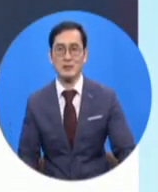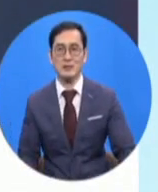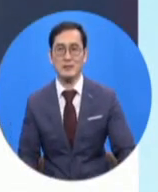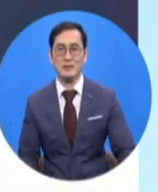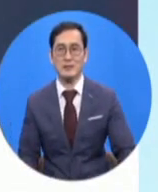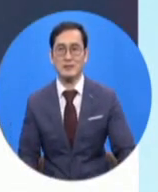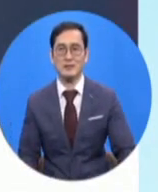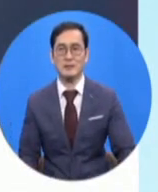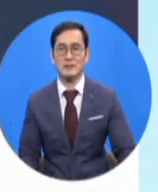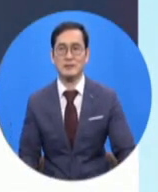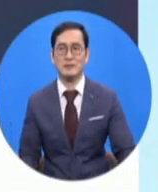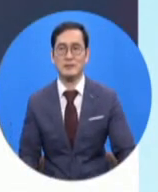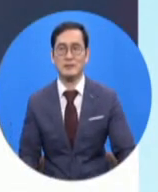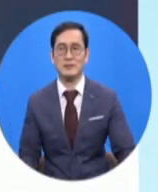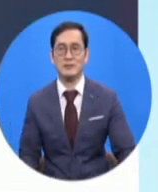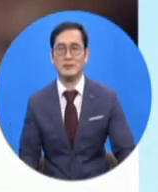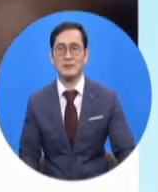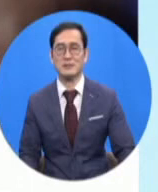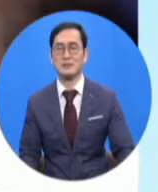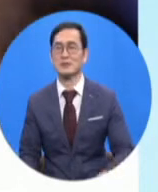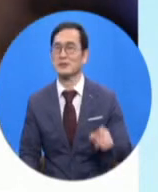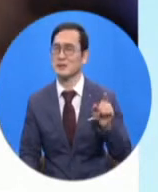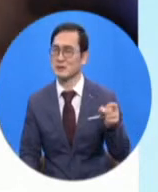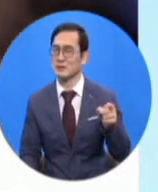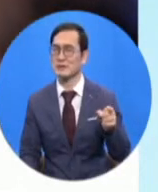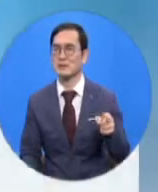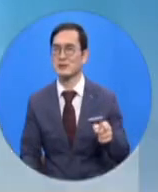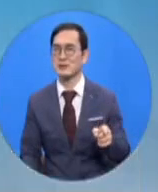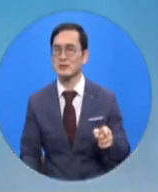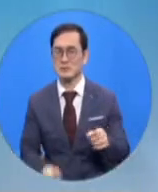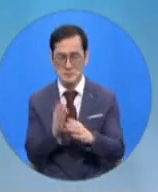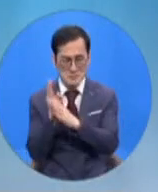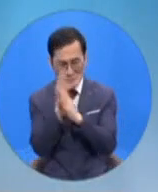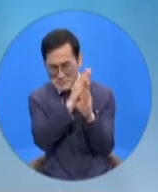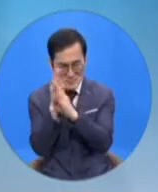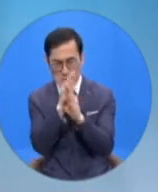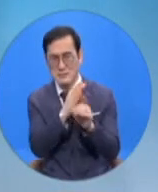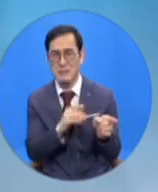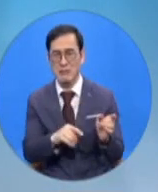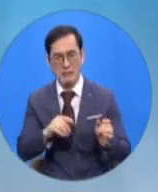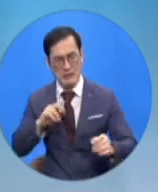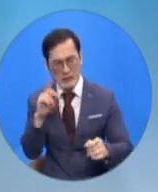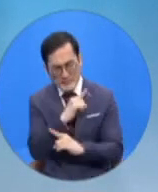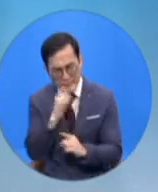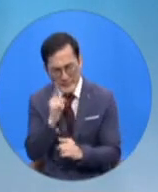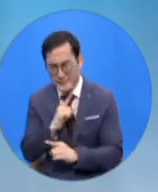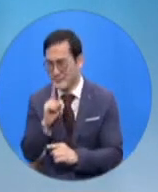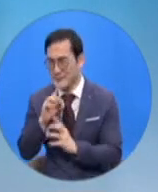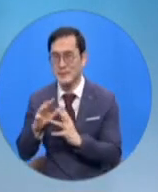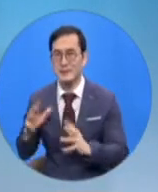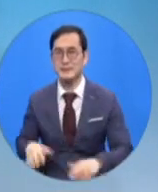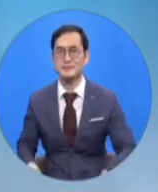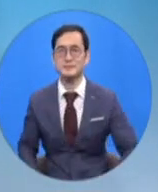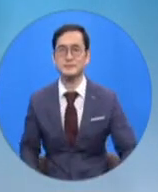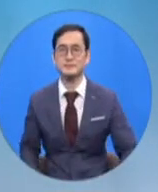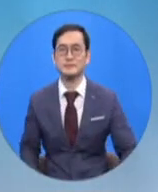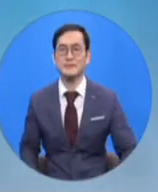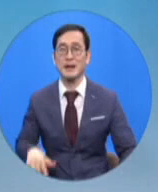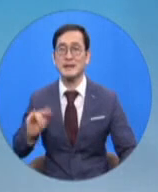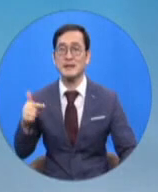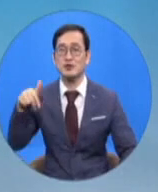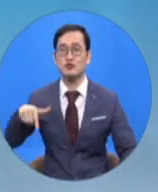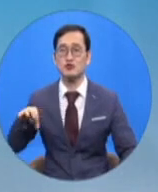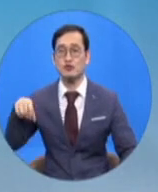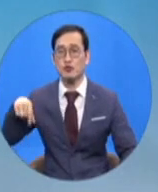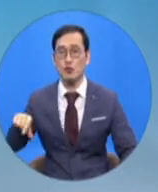있다 이런 비판을 받을 수 밖에 없습니다 4 자긴 6 김원은 회장의 기념사 내용을 두고 진중권 전 동양대